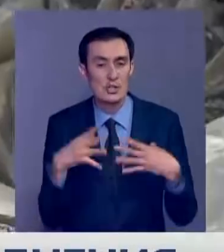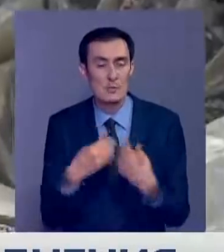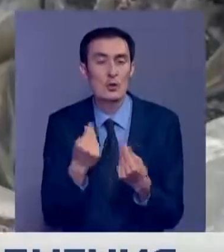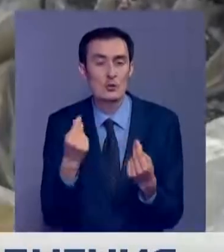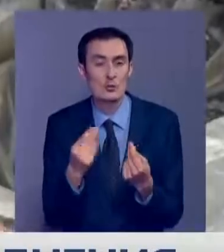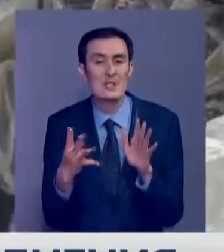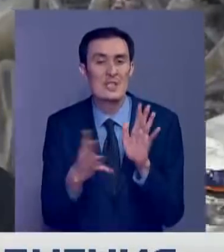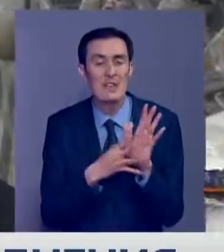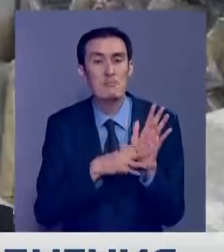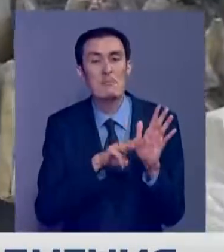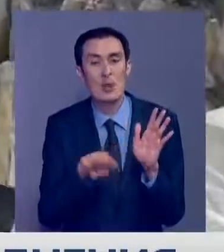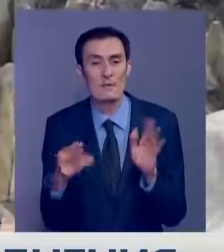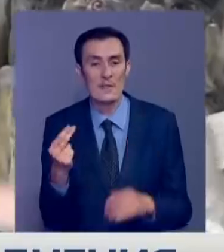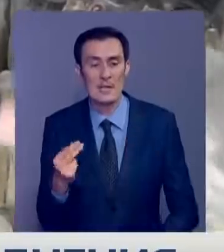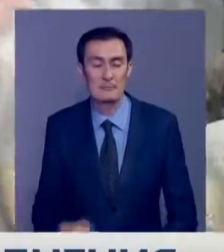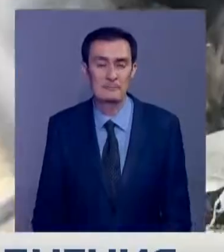сумму 9 миллионов тенге.